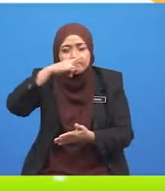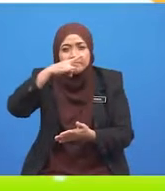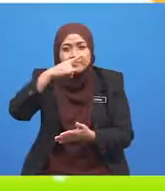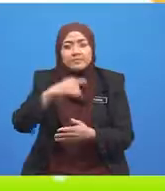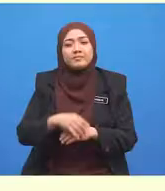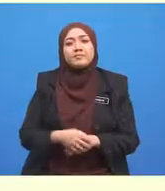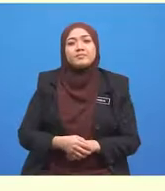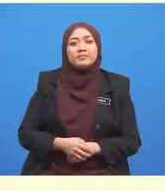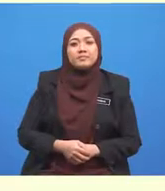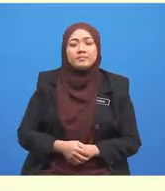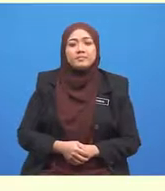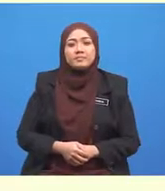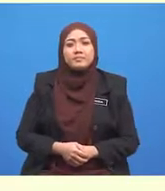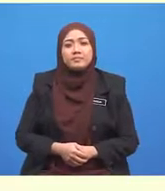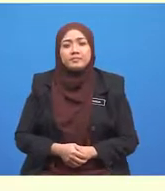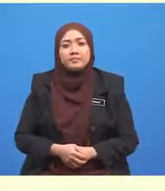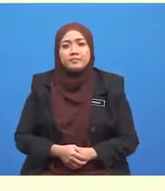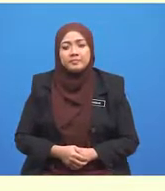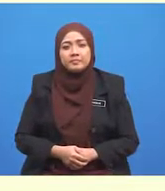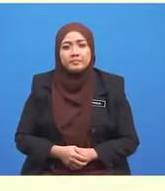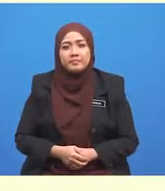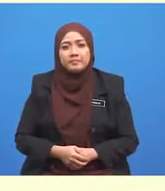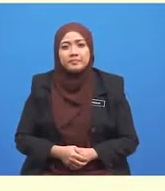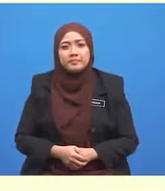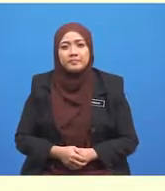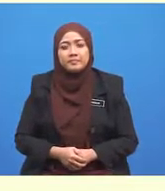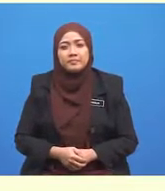ya. Terima kasih Mama.